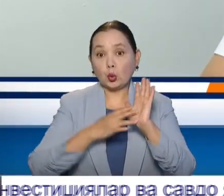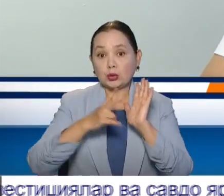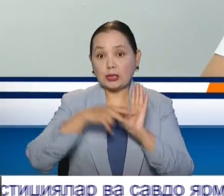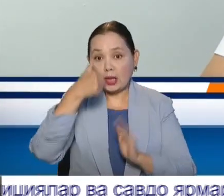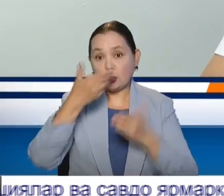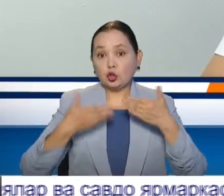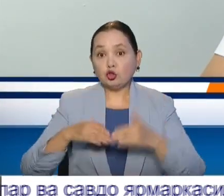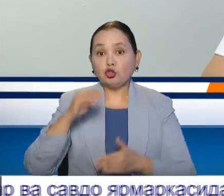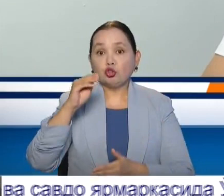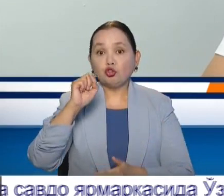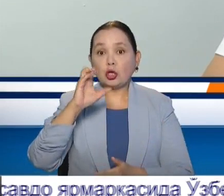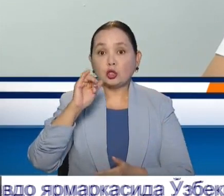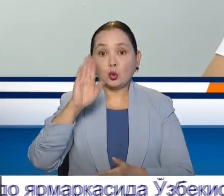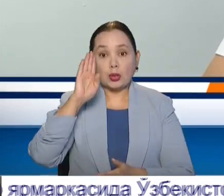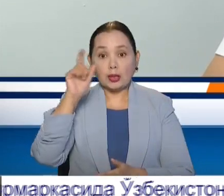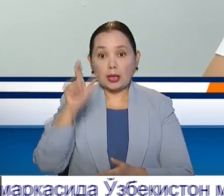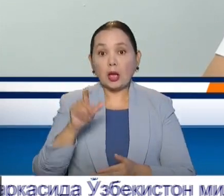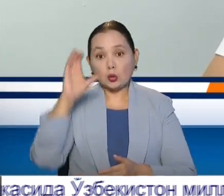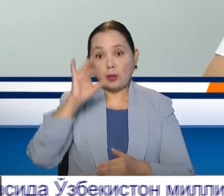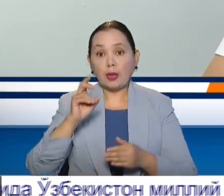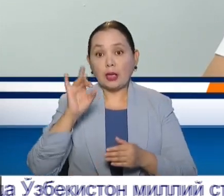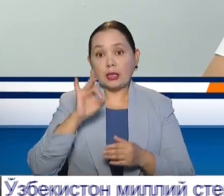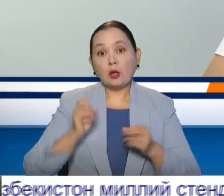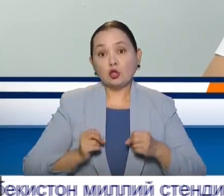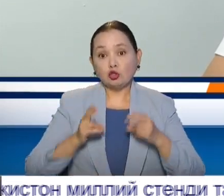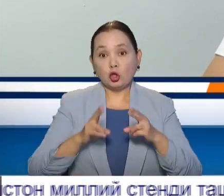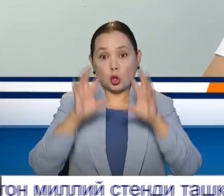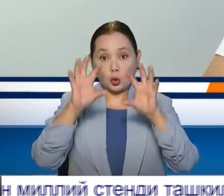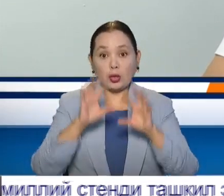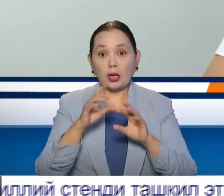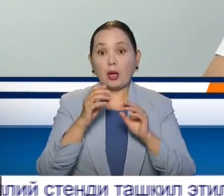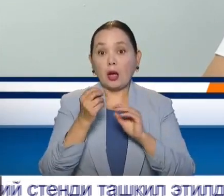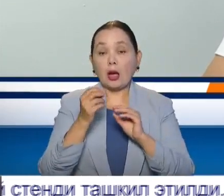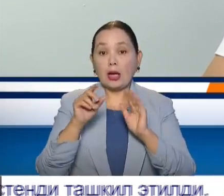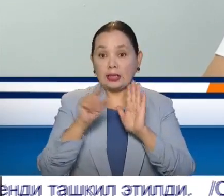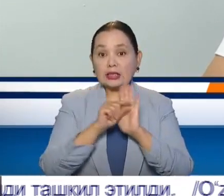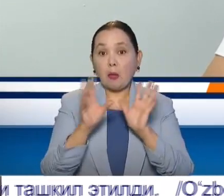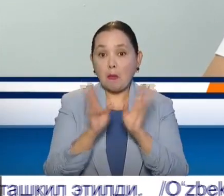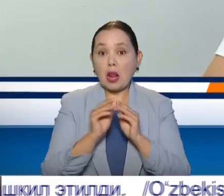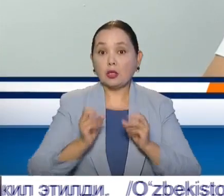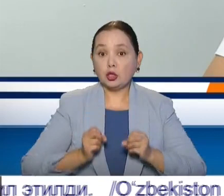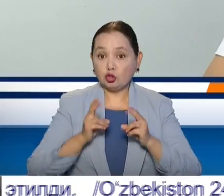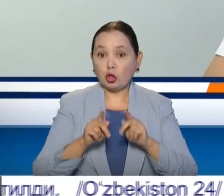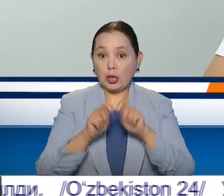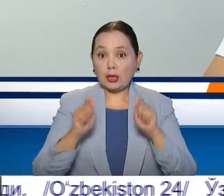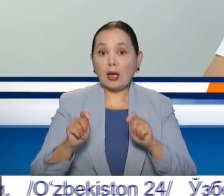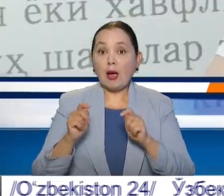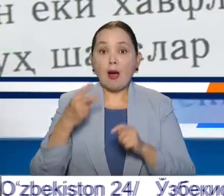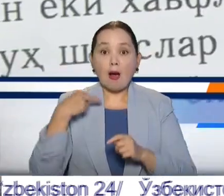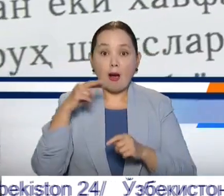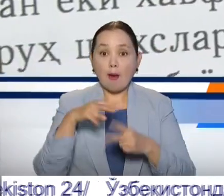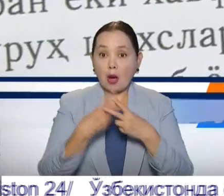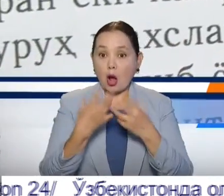yilda tug'ilgan Jasur ismli shaxsga nisbatan O'zbekiston Respublikasi Jinoyat kodeksining 267-moddasi 1-qismi bilan jinoyat ishi qo'zg'atilib, ehtiyot chorasi sifatida qamoqqa